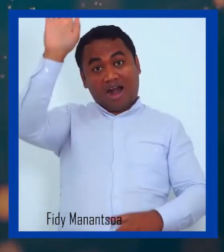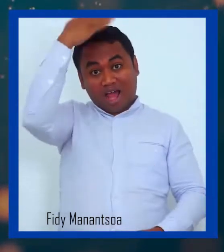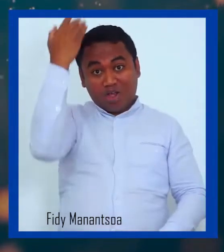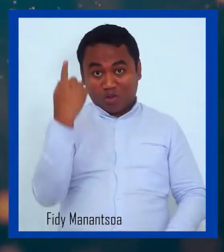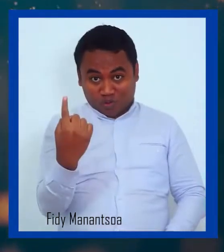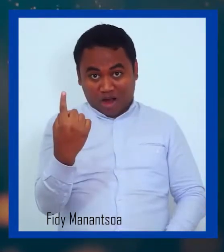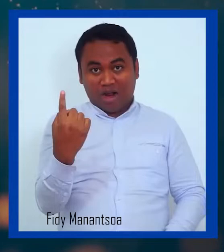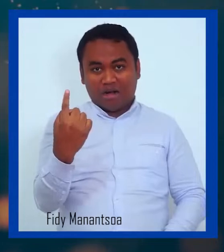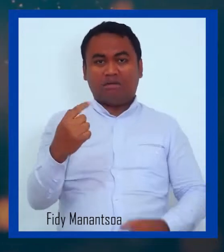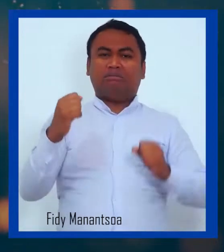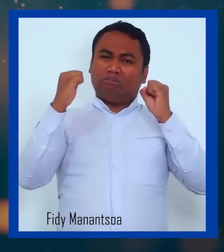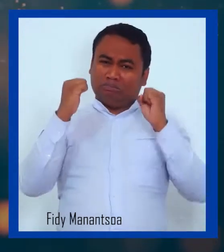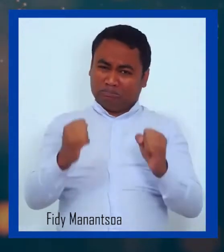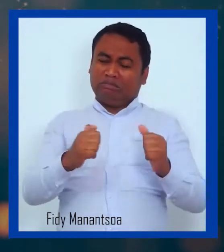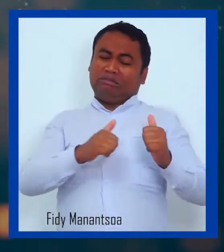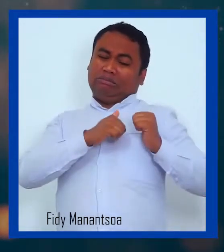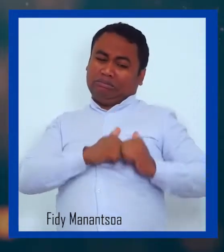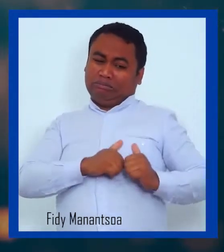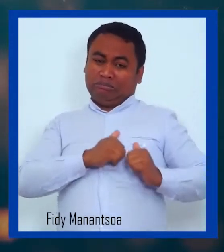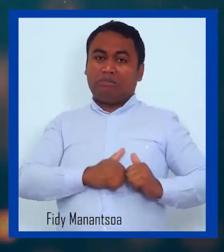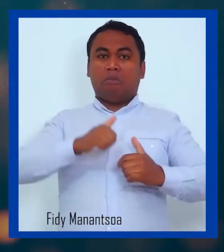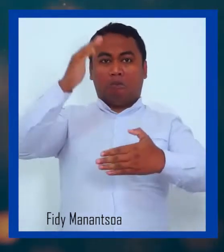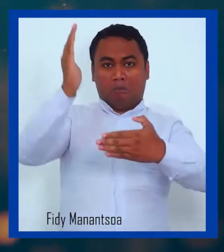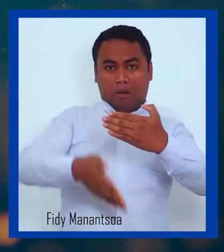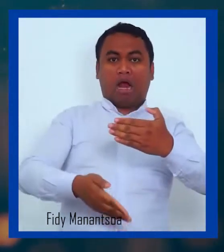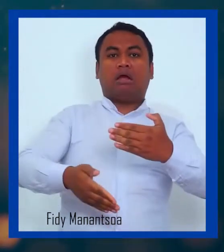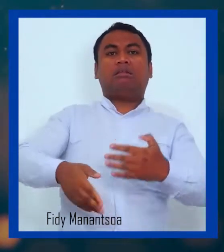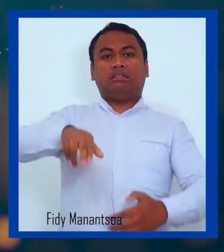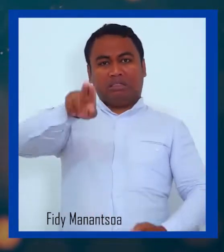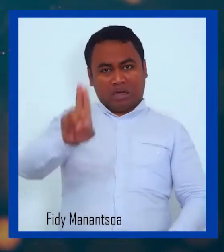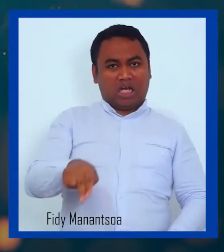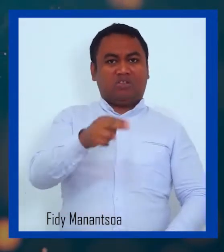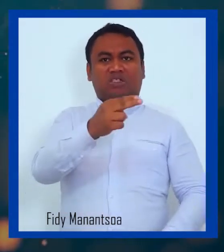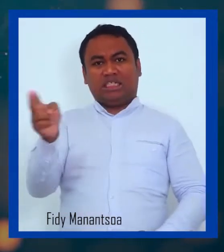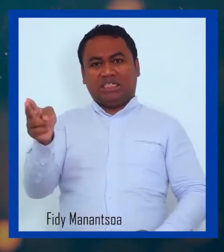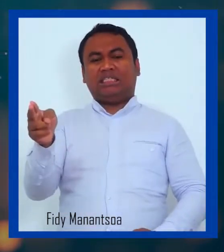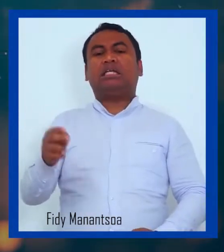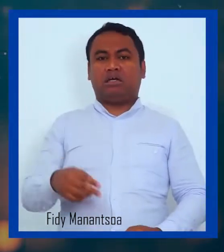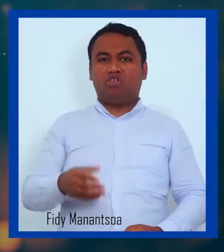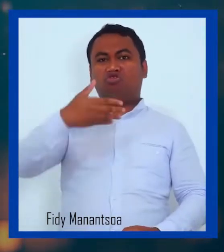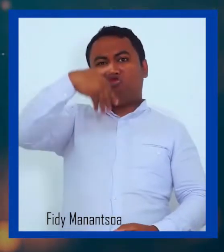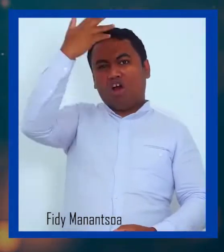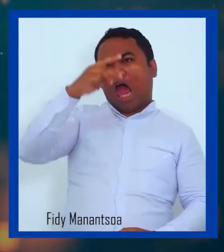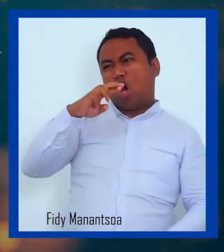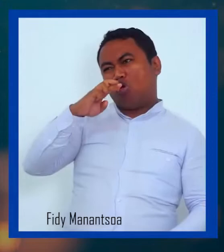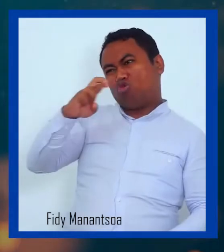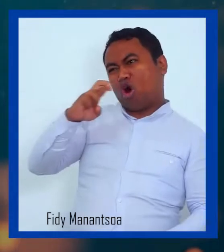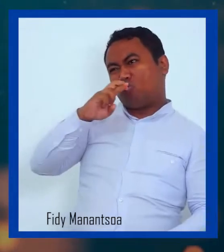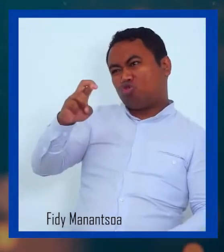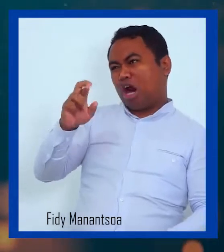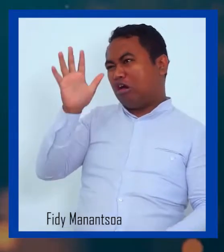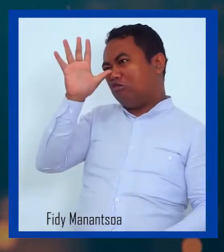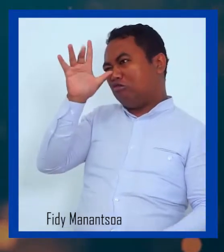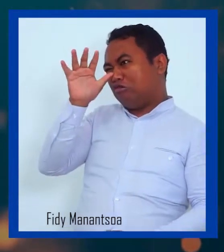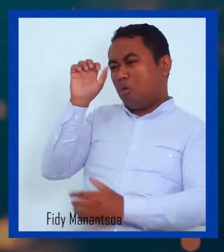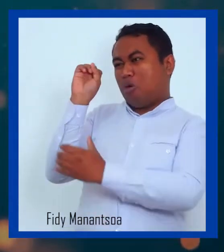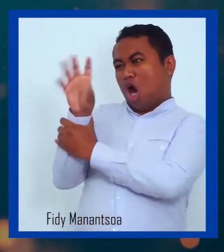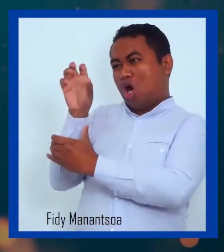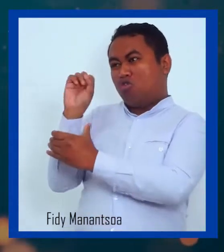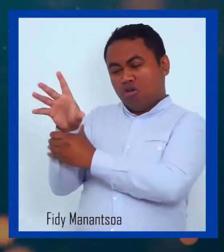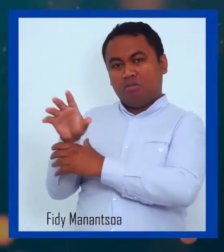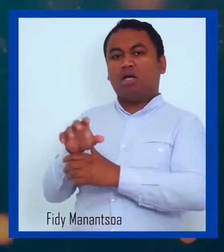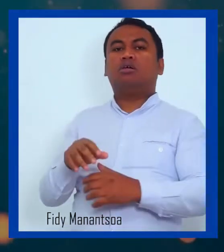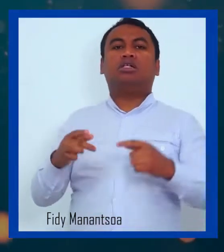ho faty teo ambony hazo fijaliana, hiaritra ny fangirifirina sy ny latsa, ny henatra, ny rora sy ny zavatra samihafa izay nataon'ny